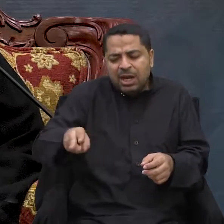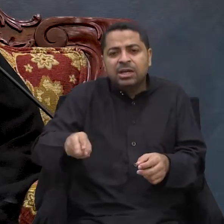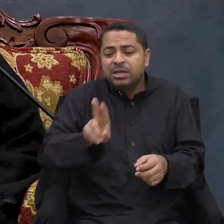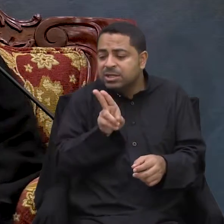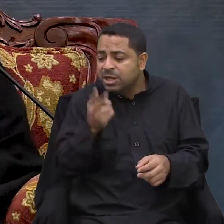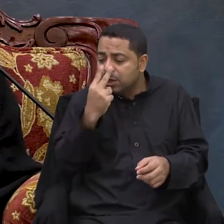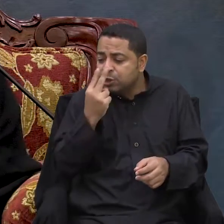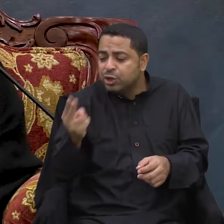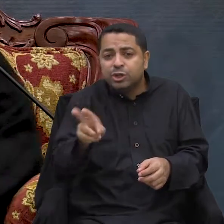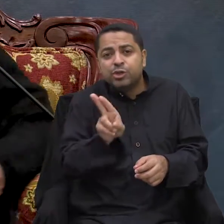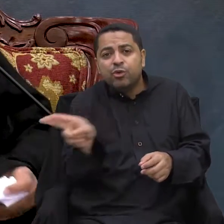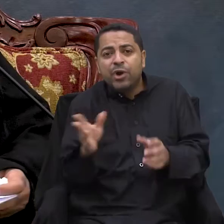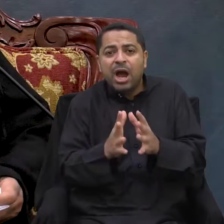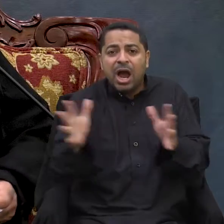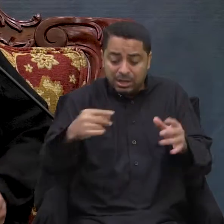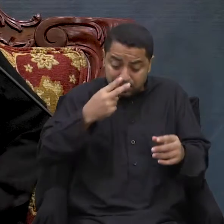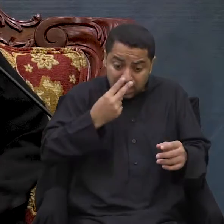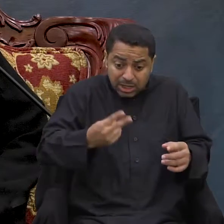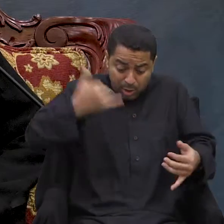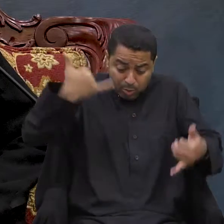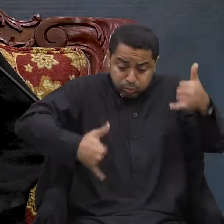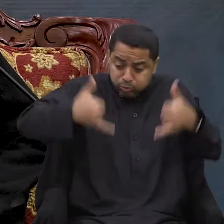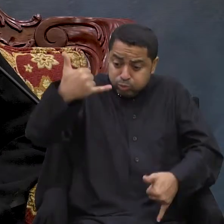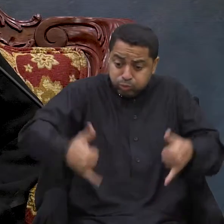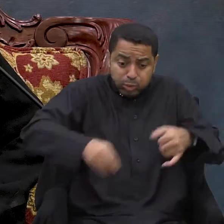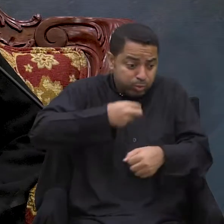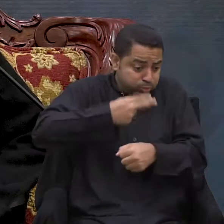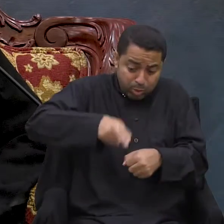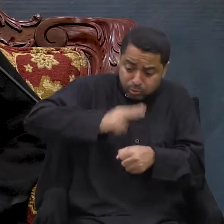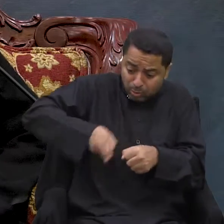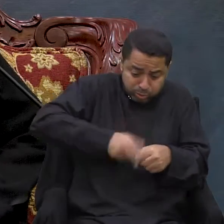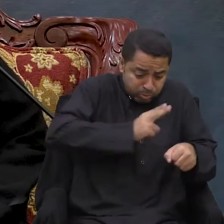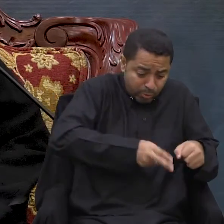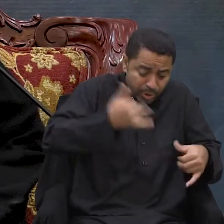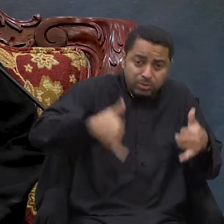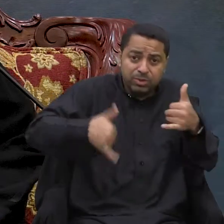ووجده قد قطعوه إربا إربا،